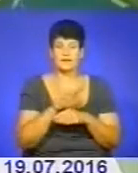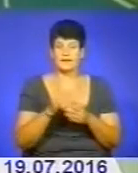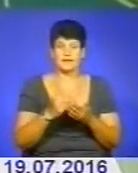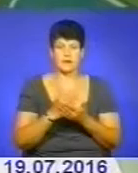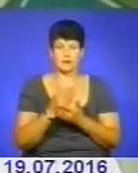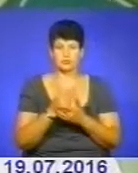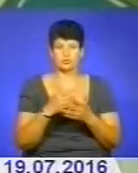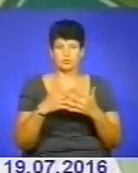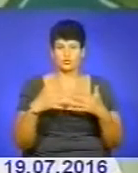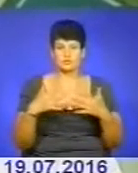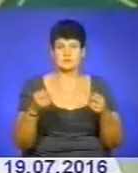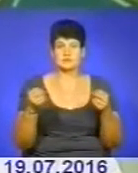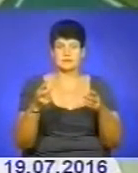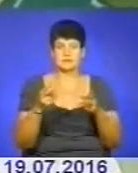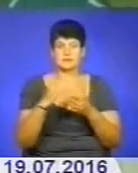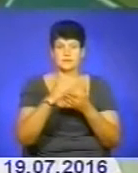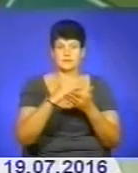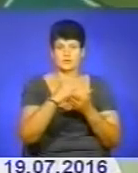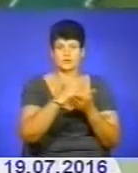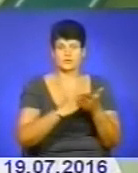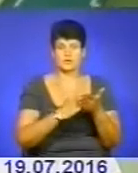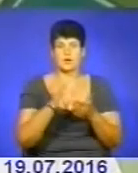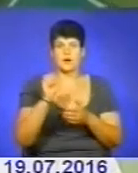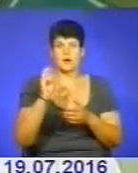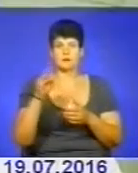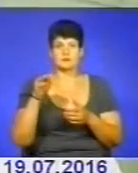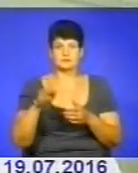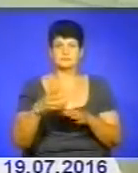липня диню з Херсонської області.